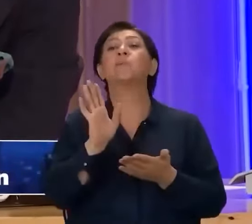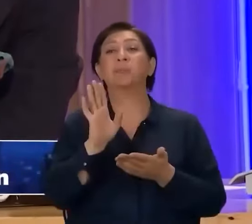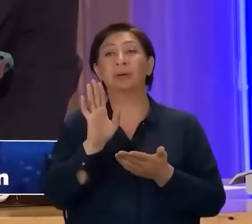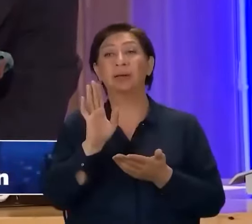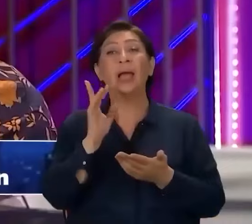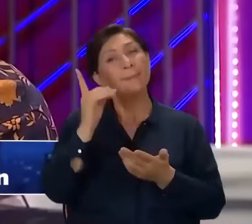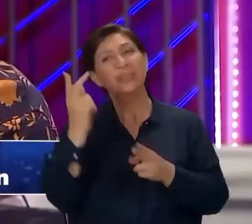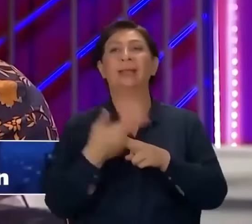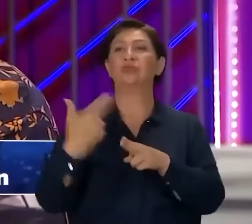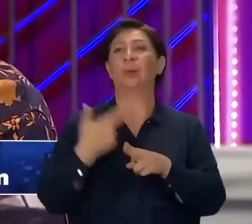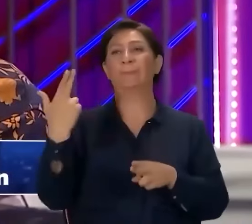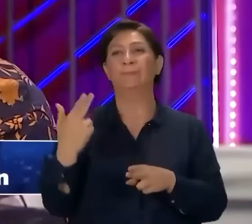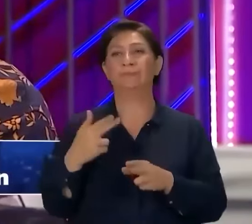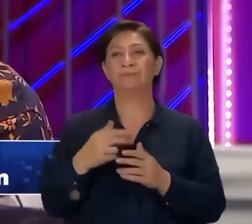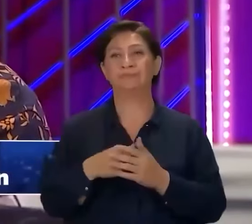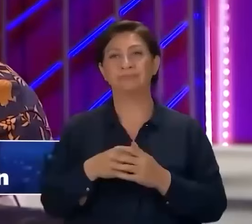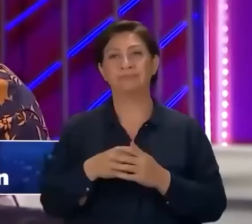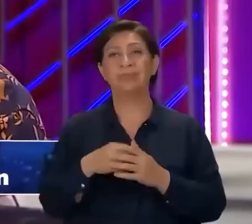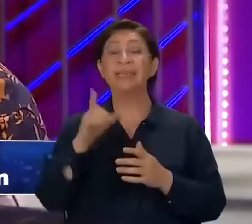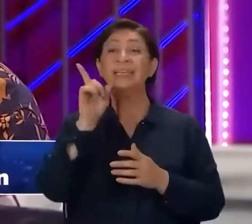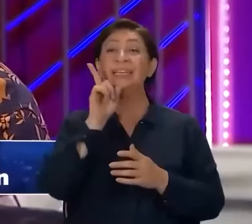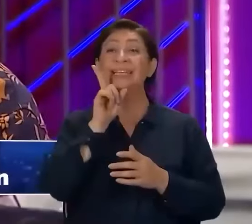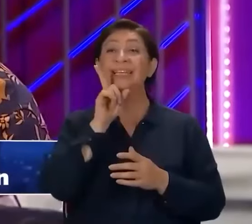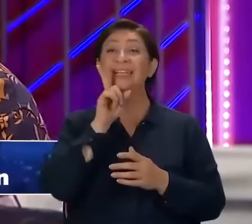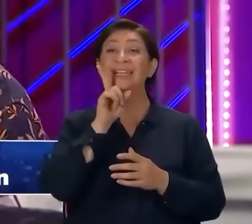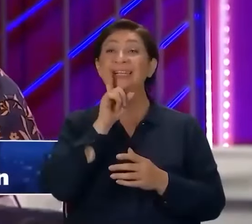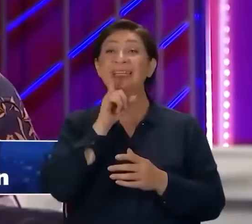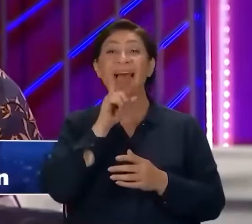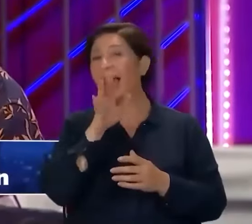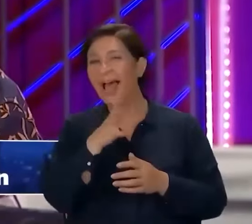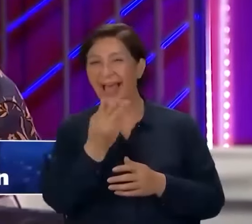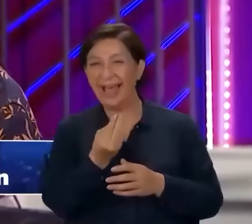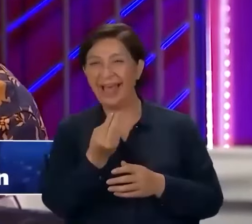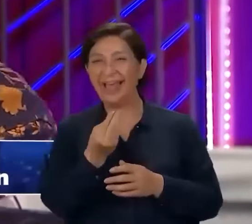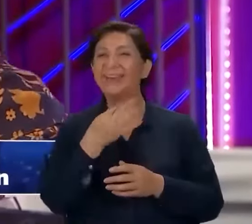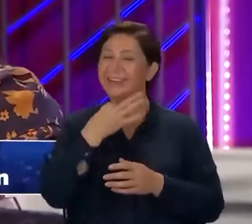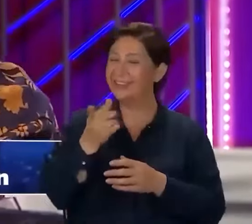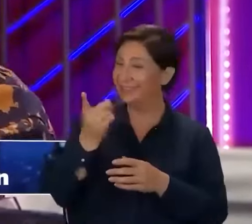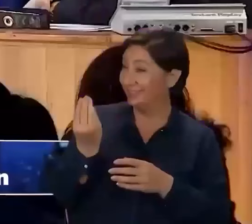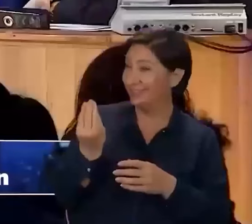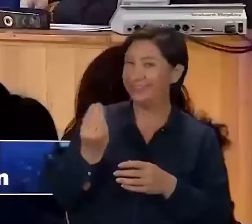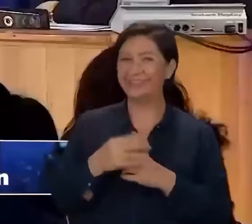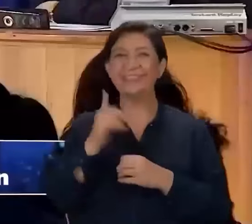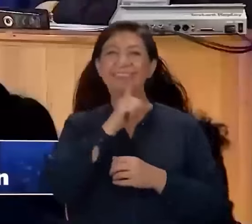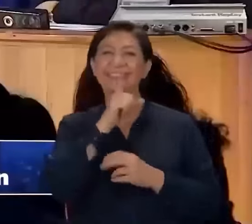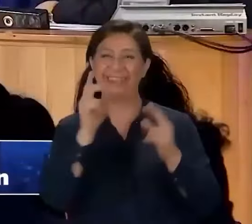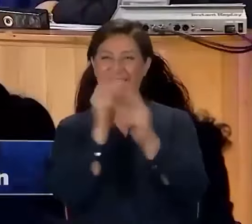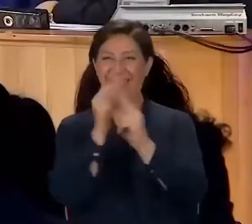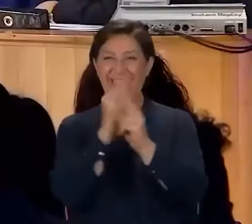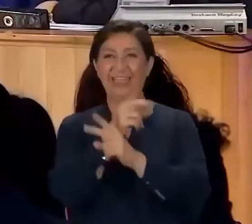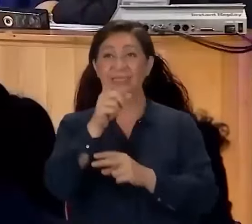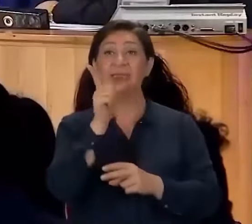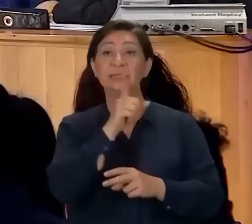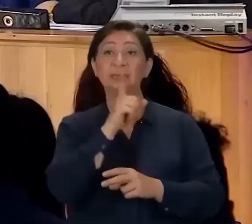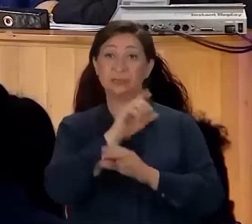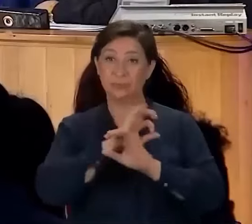yapmak iyidir. Evet. İngilizce... How are you? Fine, how are you? Şimdi senin ya, İngilizcen